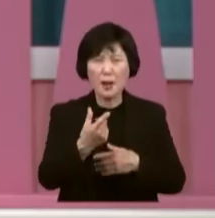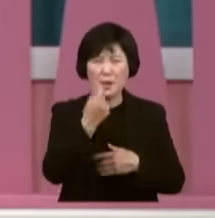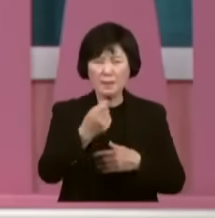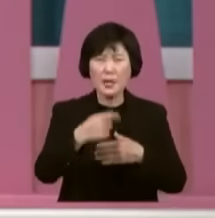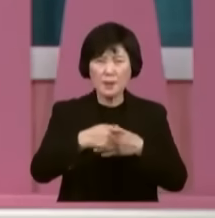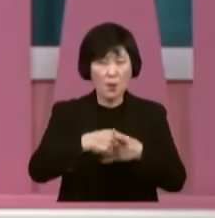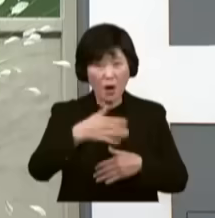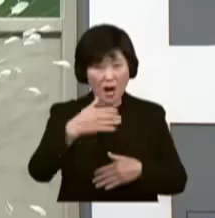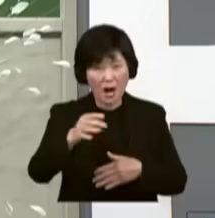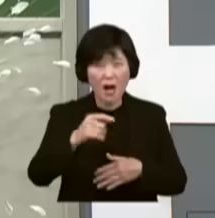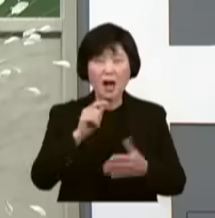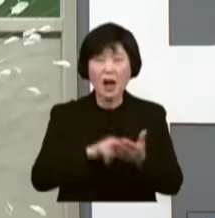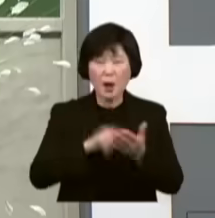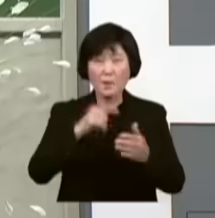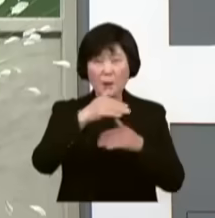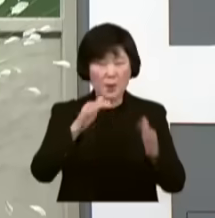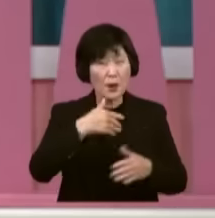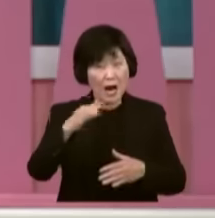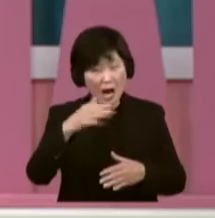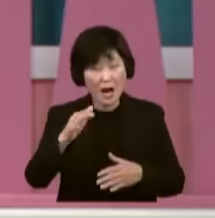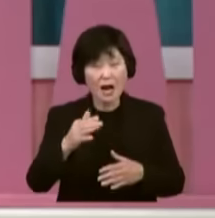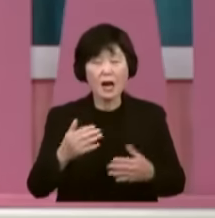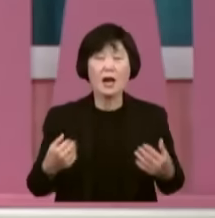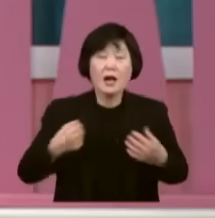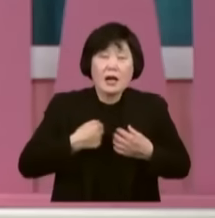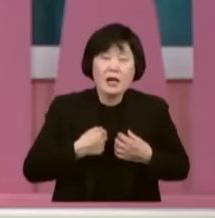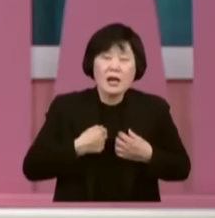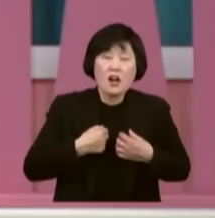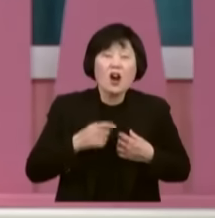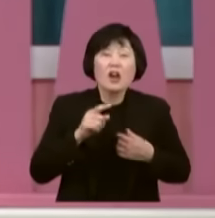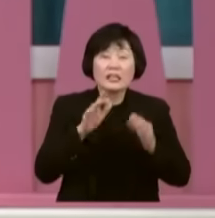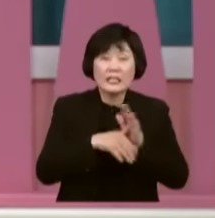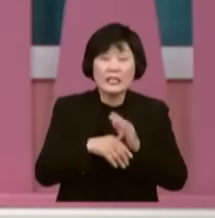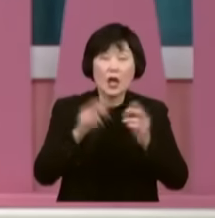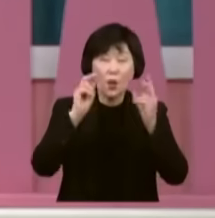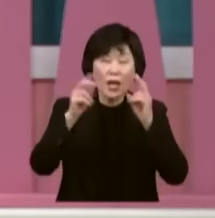빨리 응급실 병원 나를 들쳐갖고서 차에다가 태우고 출근 시간이야 또.